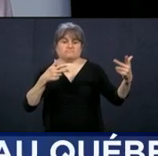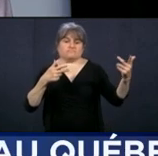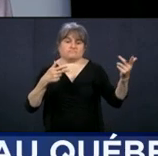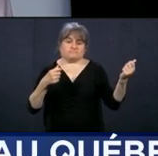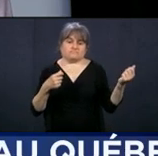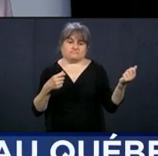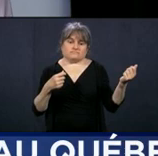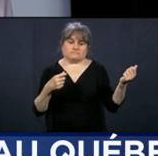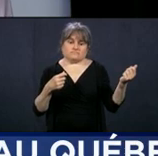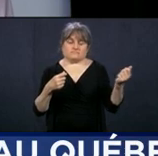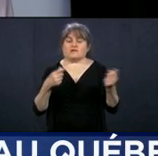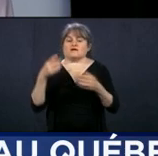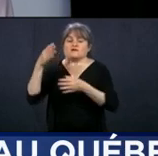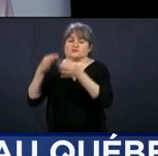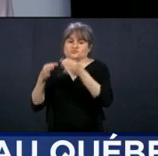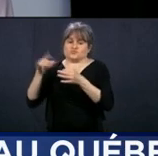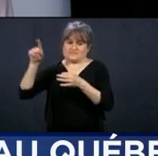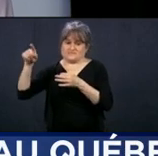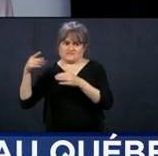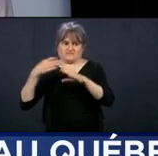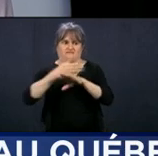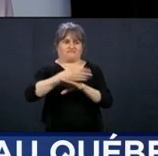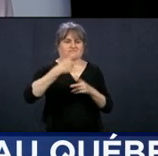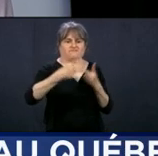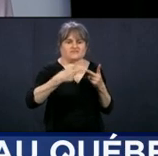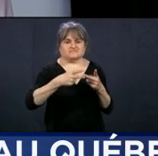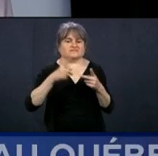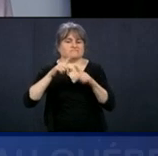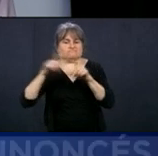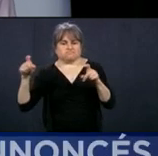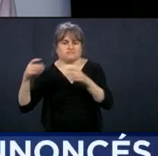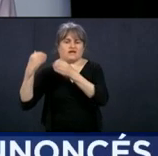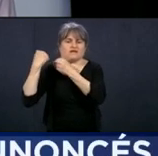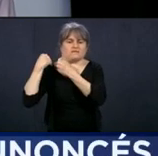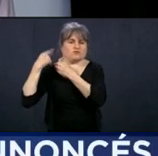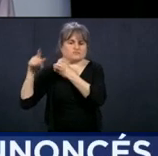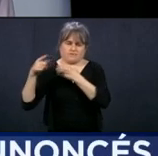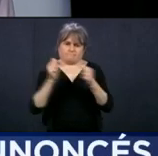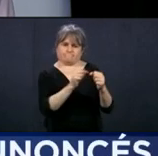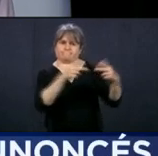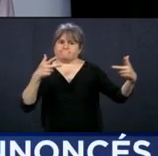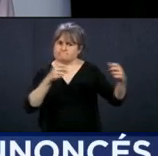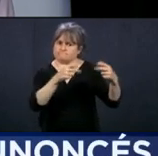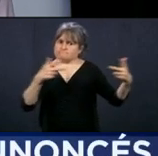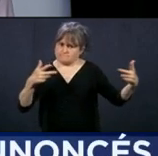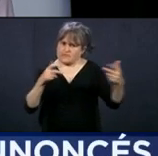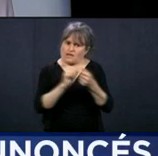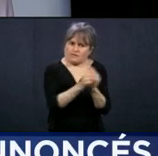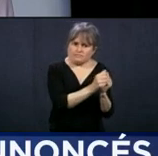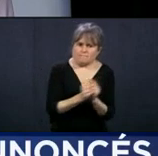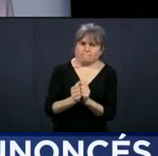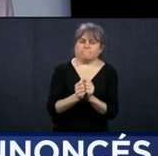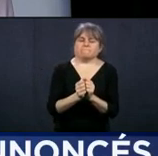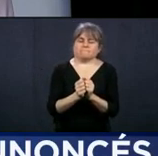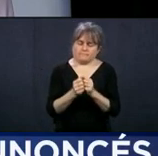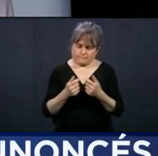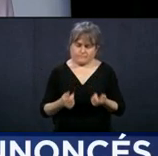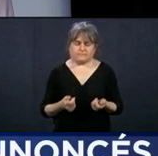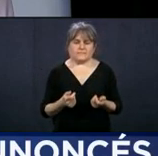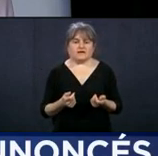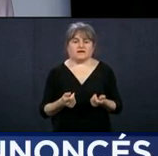de justice aussi qui s'est adapté. Donc, il y a eu plusieurs mesures qui ont été mises en place. On ajoute